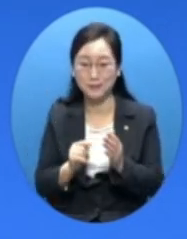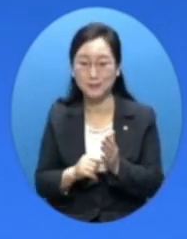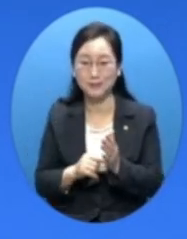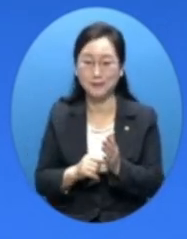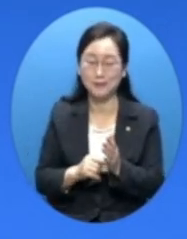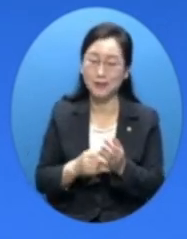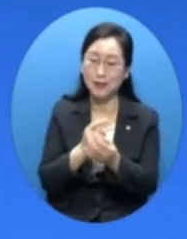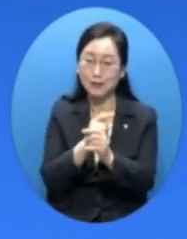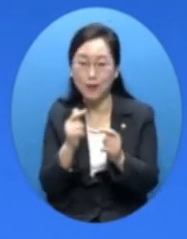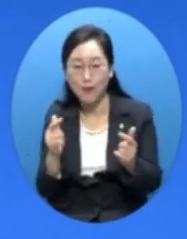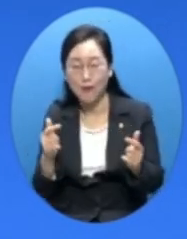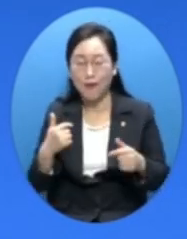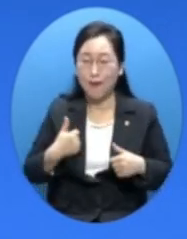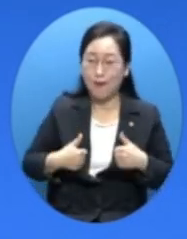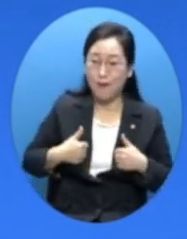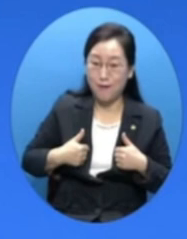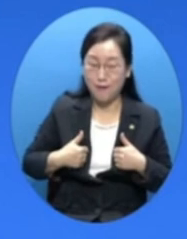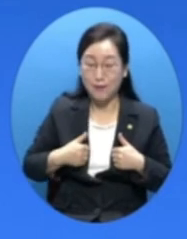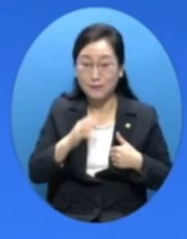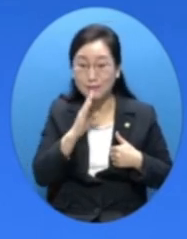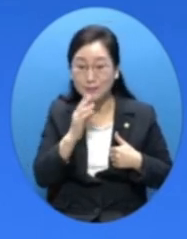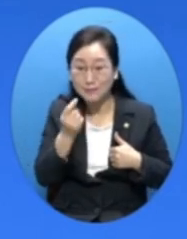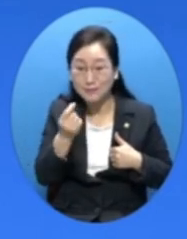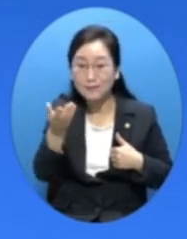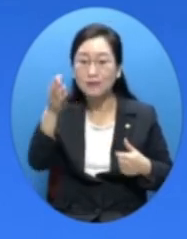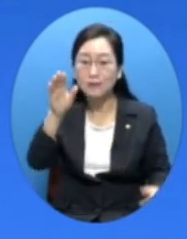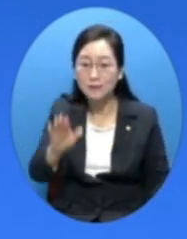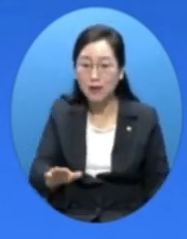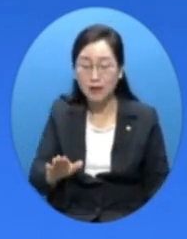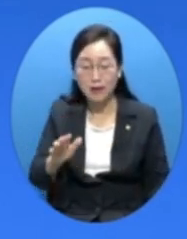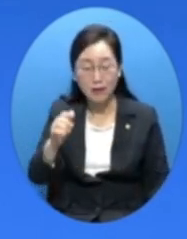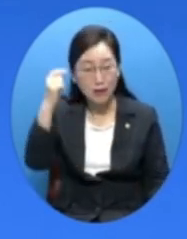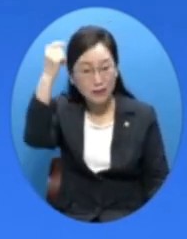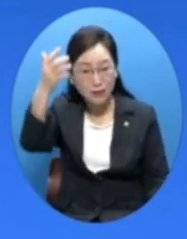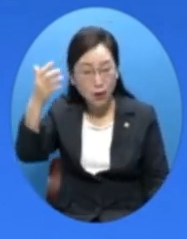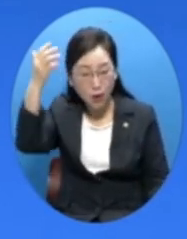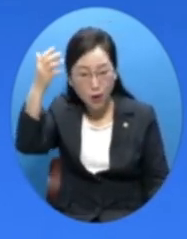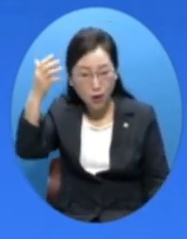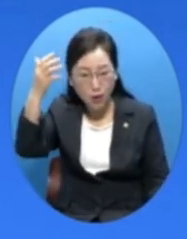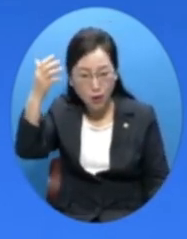여러 가지 시간을 보내고 있지만 영적인 의미로 볼 때는